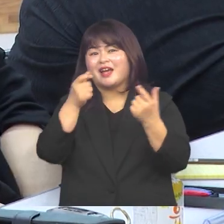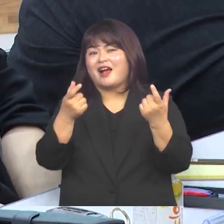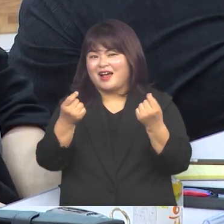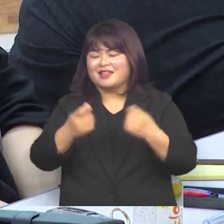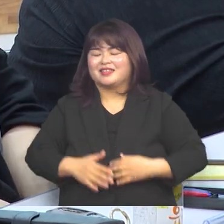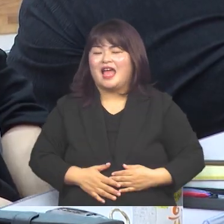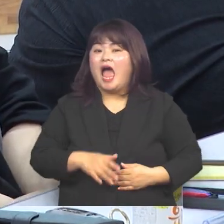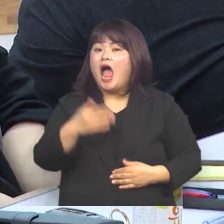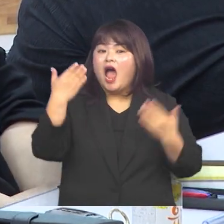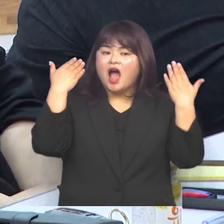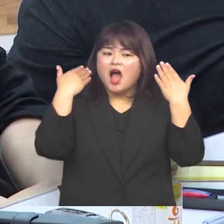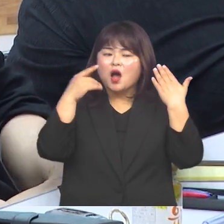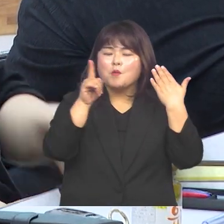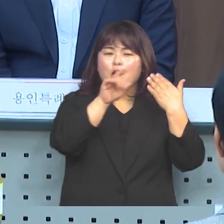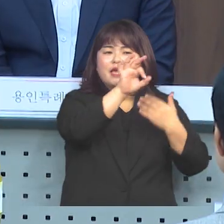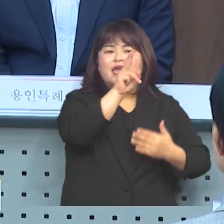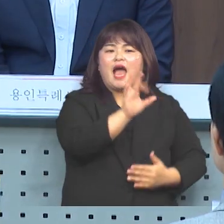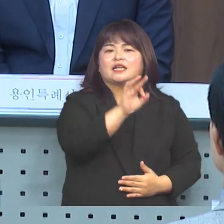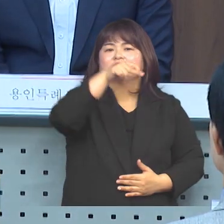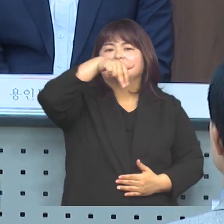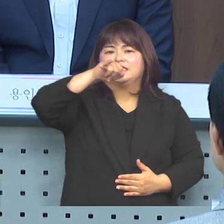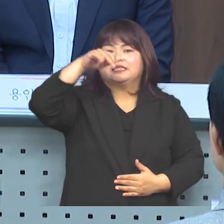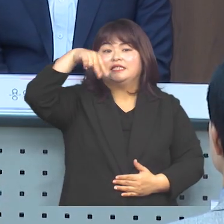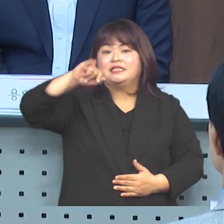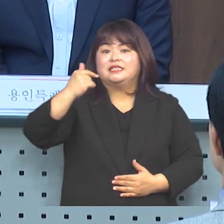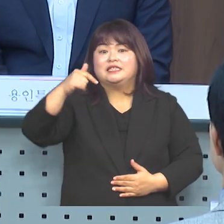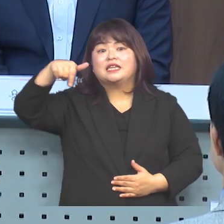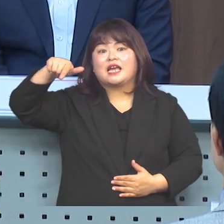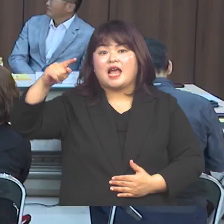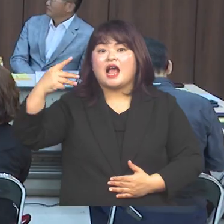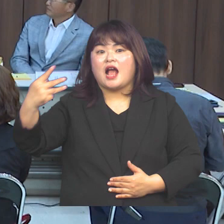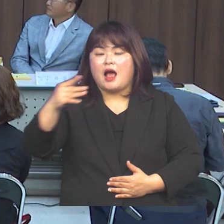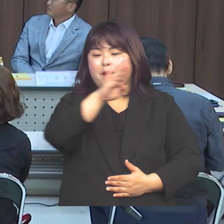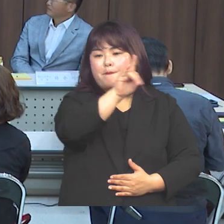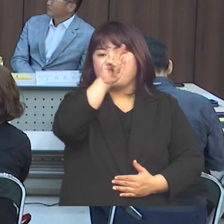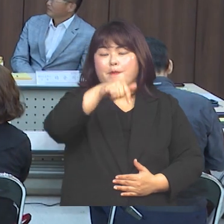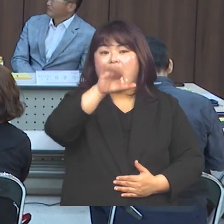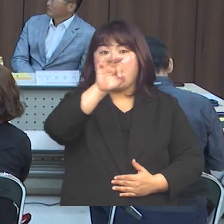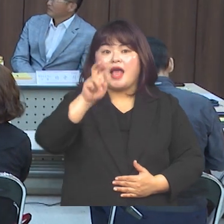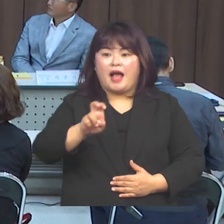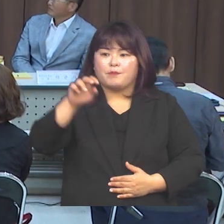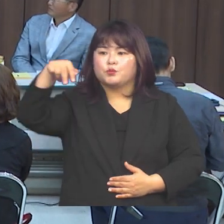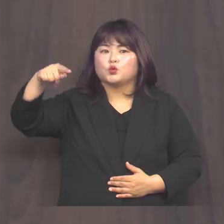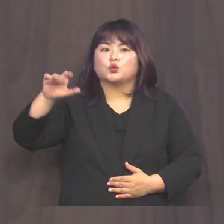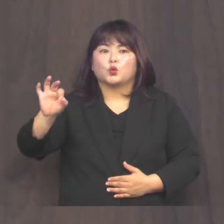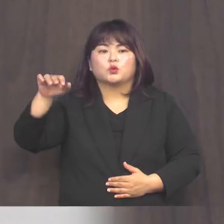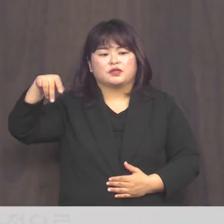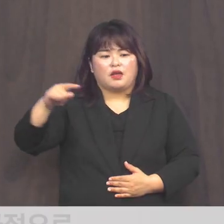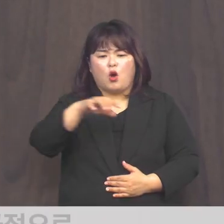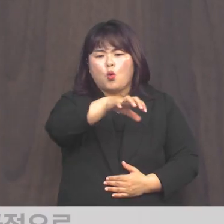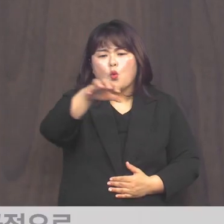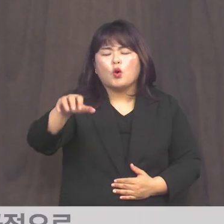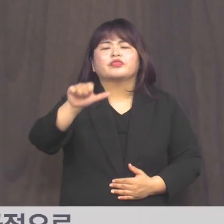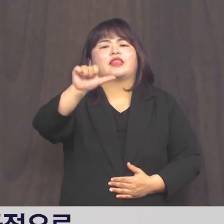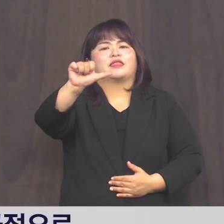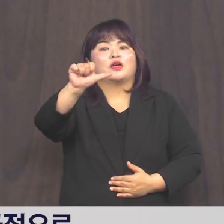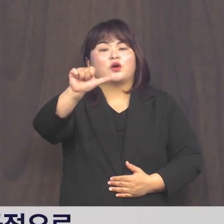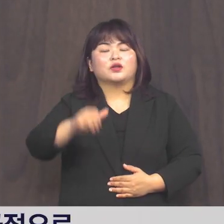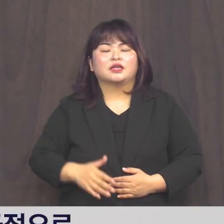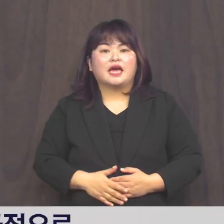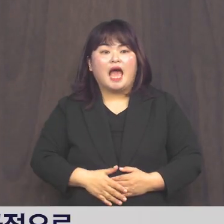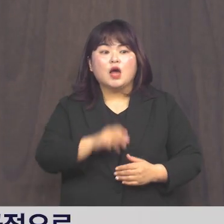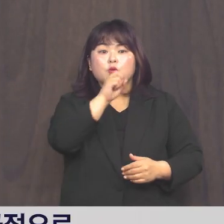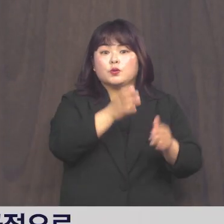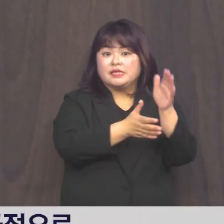대상 초등학교는 양지, 신갈, 용인, 배감, 송전초등학교 5곳입니다. 시에서